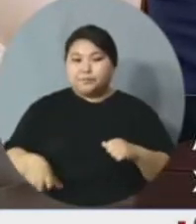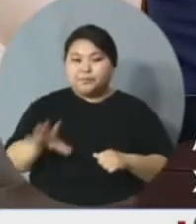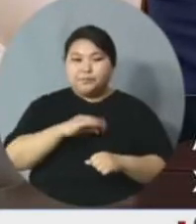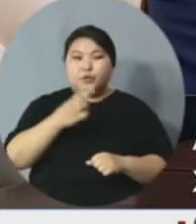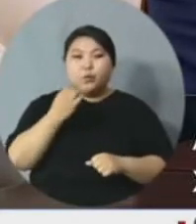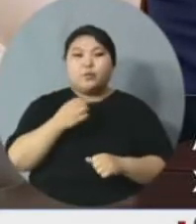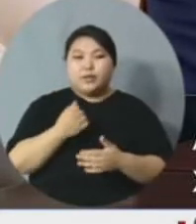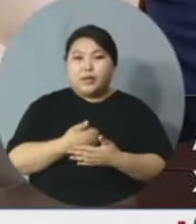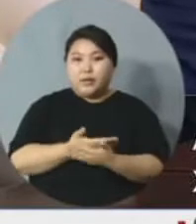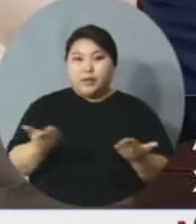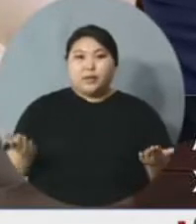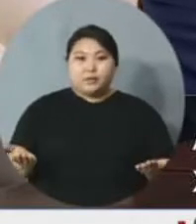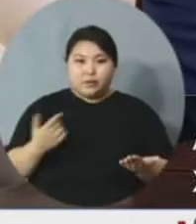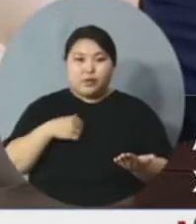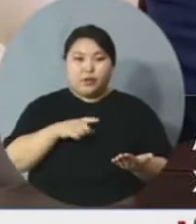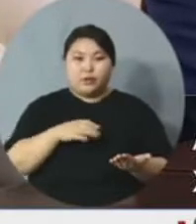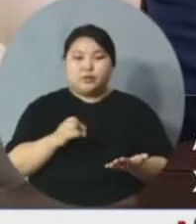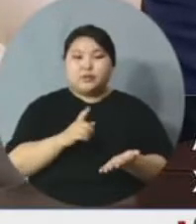түмэндээ хөгжөө олгож.